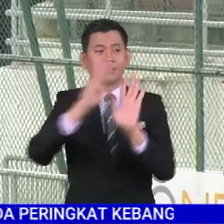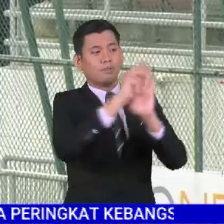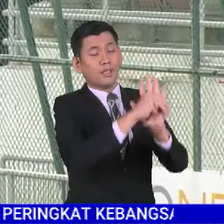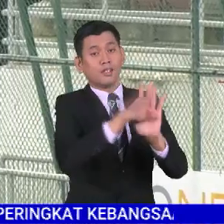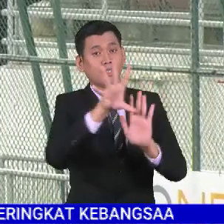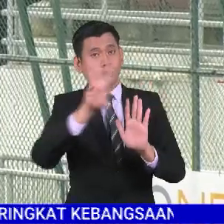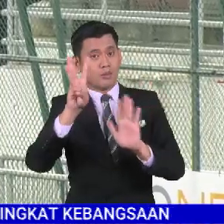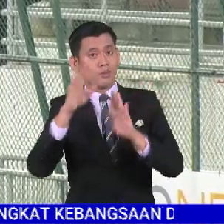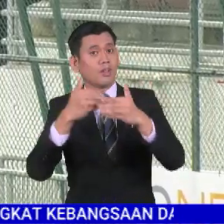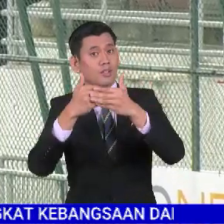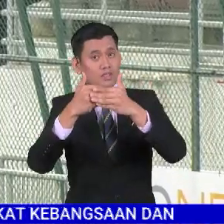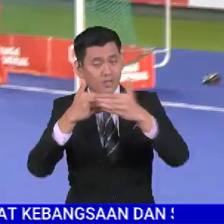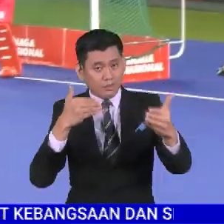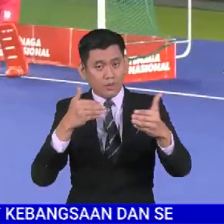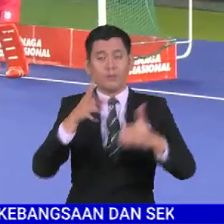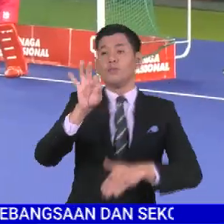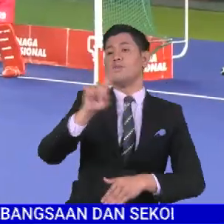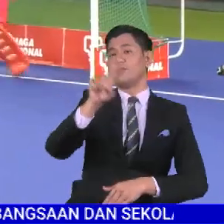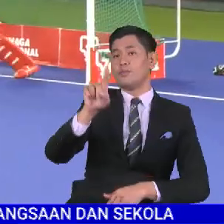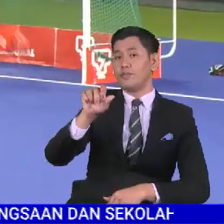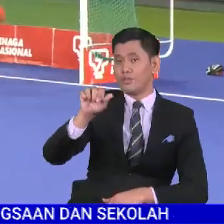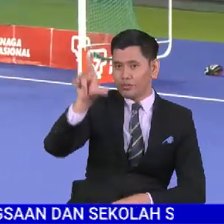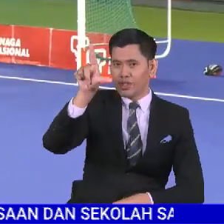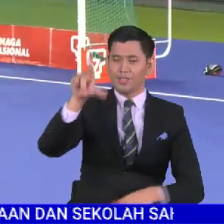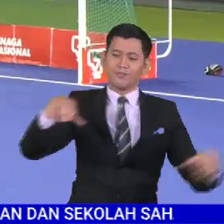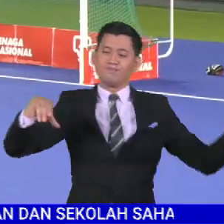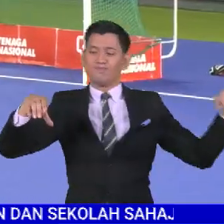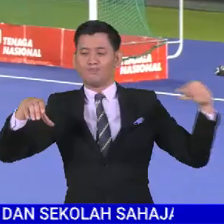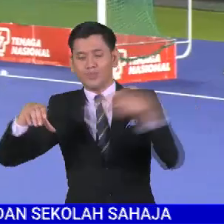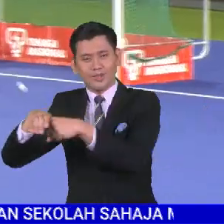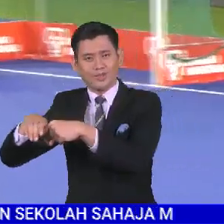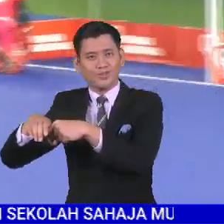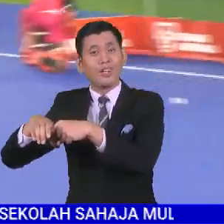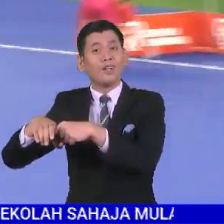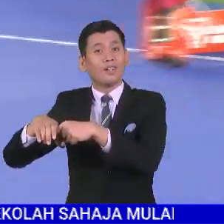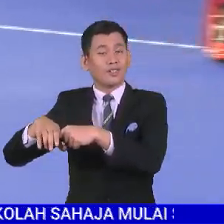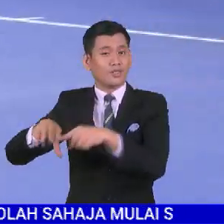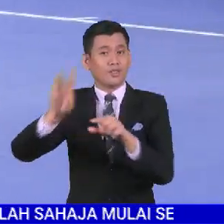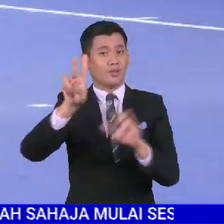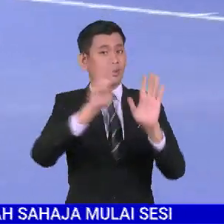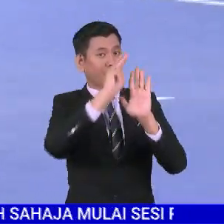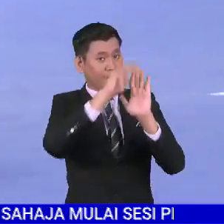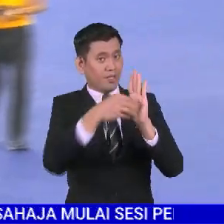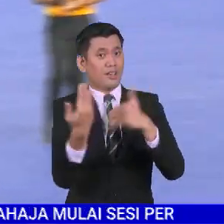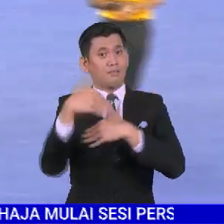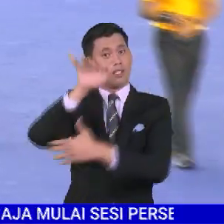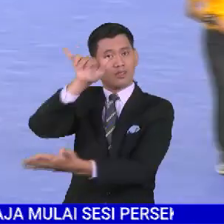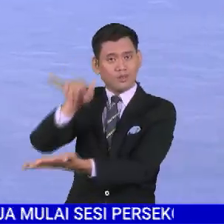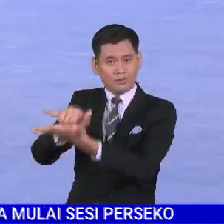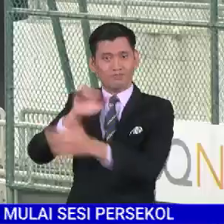ke-56 sebelum penyerang kebangsaan Faisal Sari menoktahkan kemenangan buat THT dua minit kemudian.